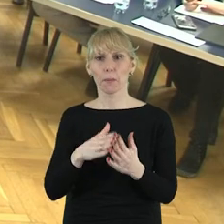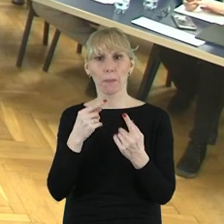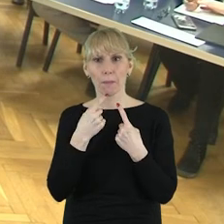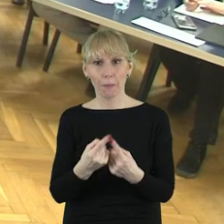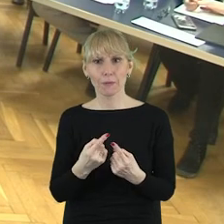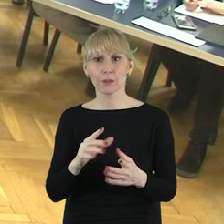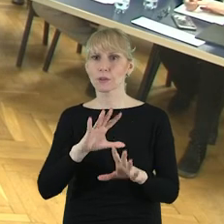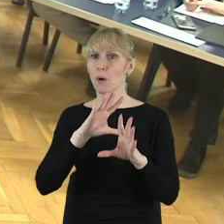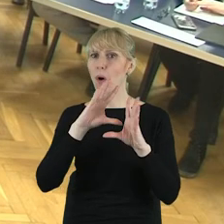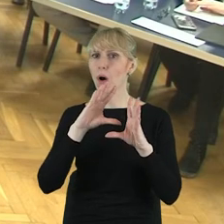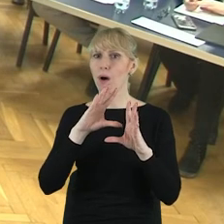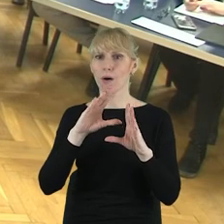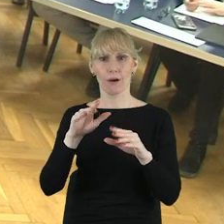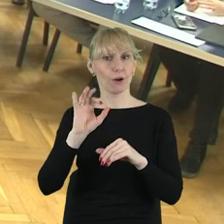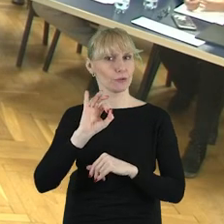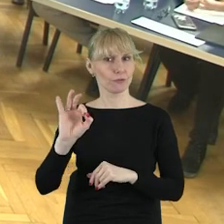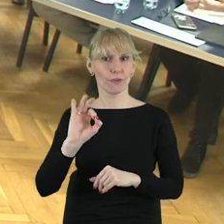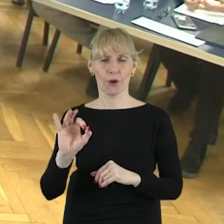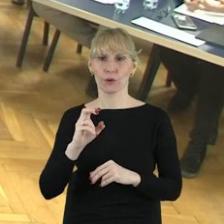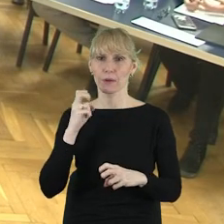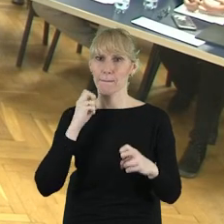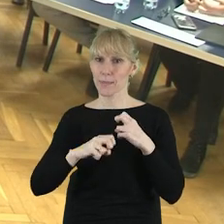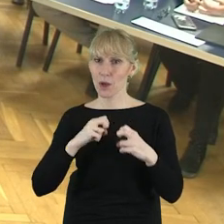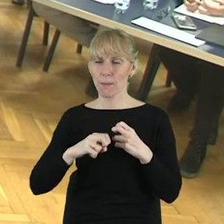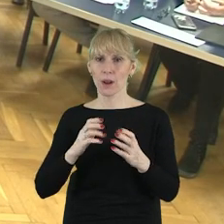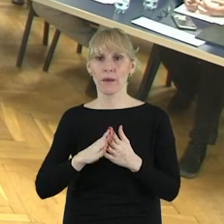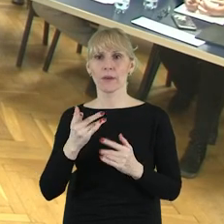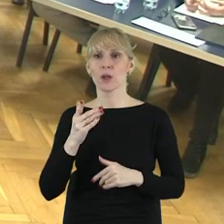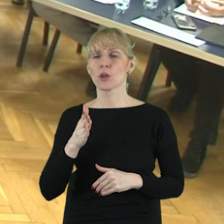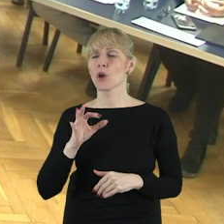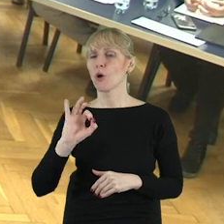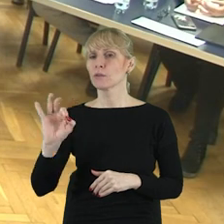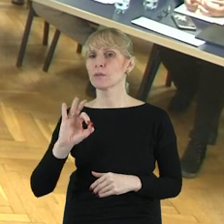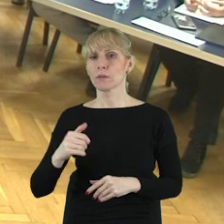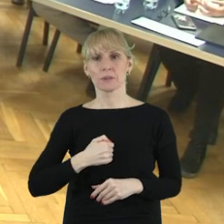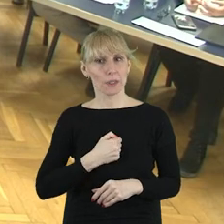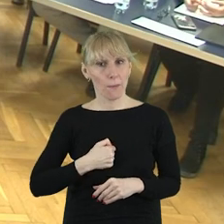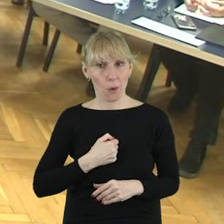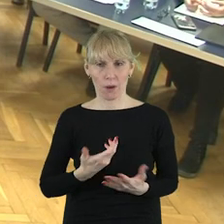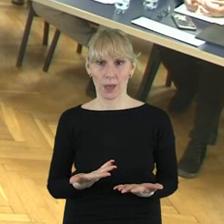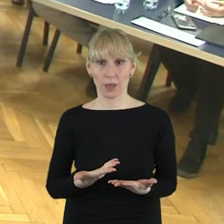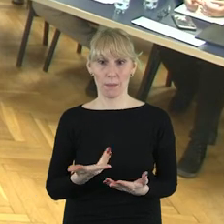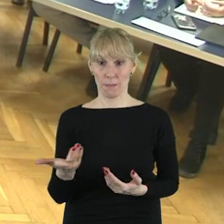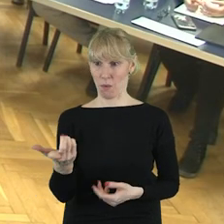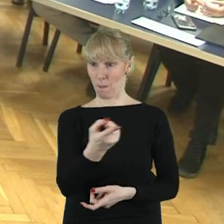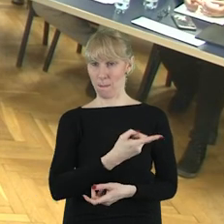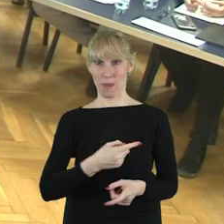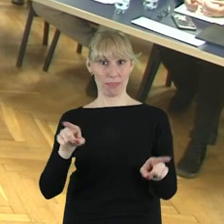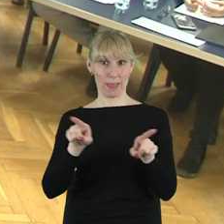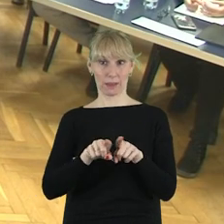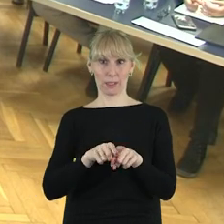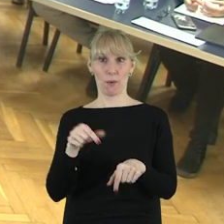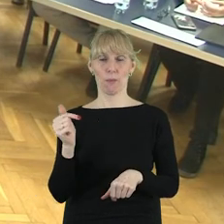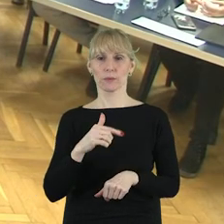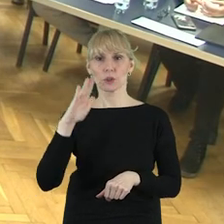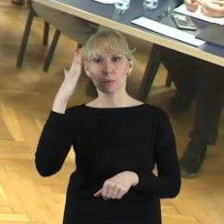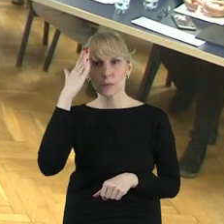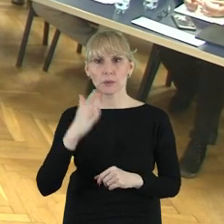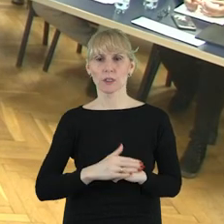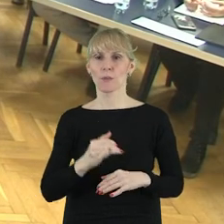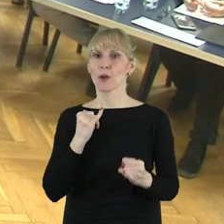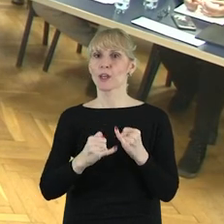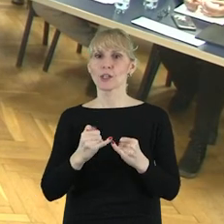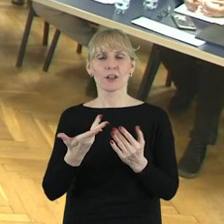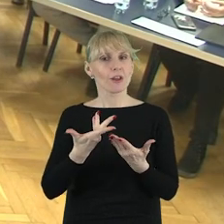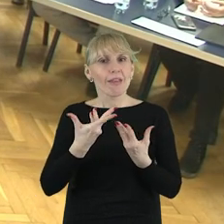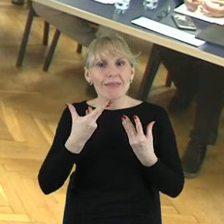Oni powiedzą o swoich problemach, powiedzą o niepokojach. Myśmy o tym powinni też wiedzieć, bo jeżeli dzisiaj nie